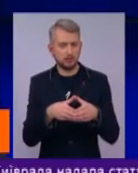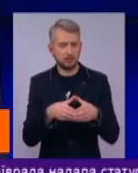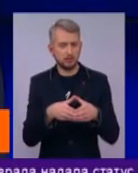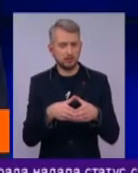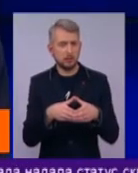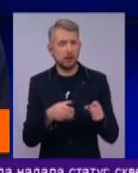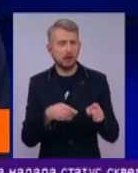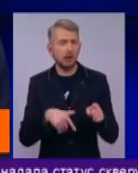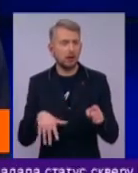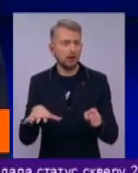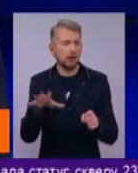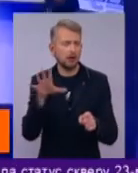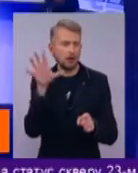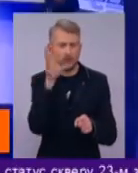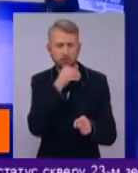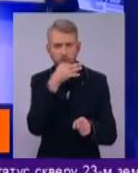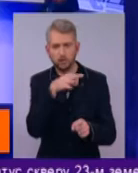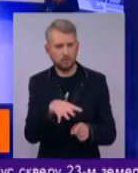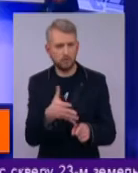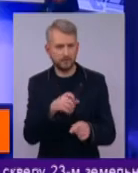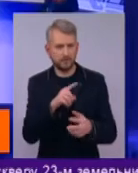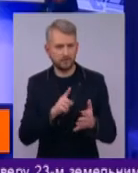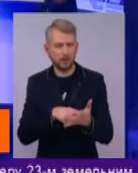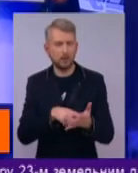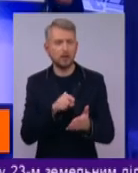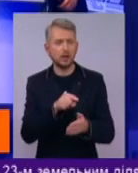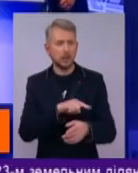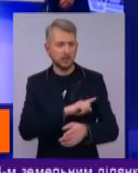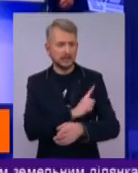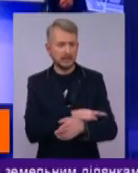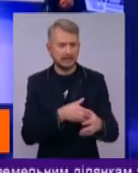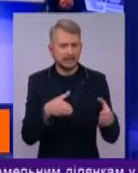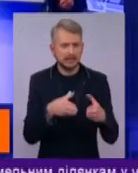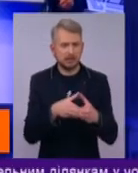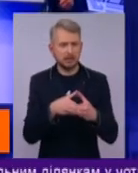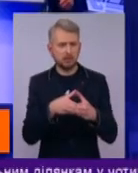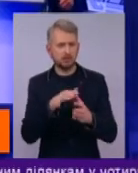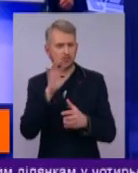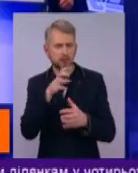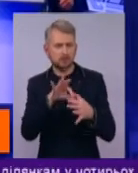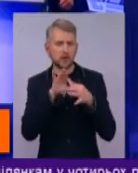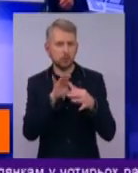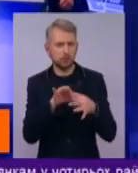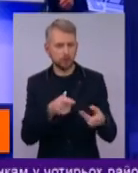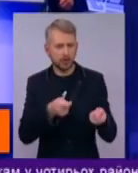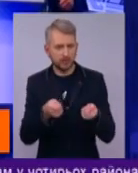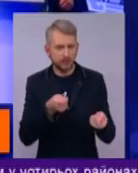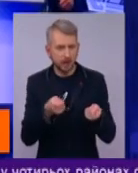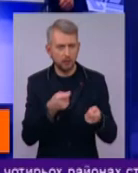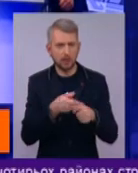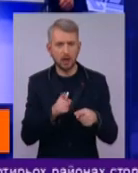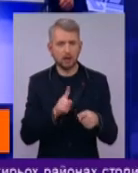которой все было по плечу, она, сила, конструктивно сотрудничала с властью.